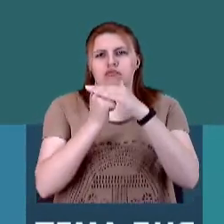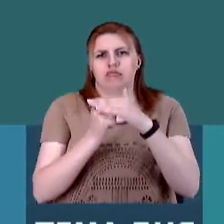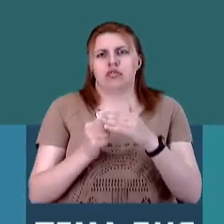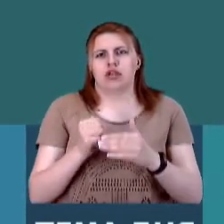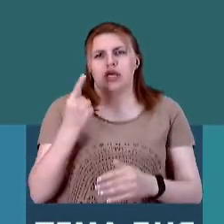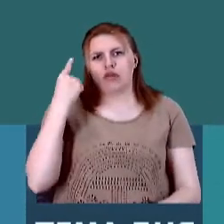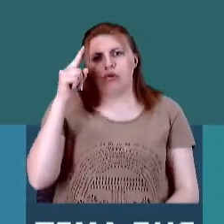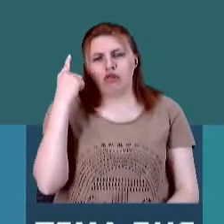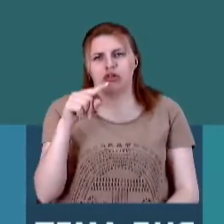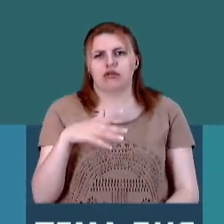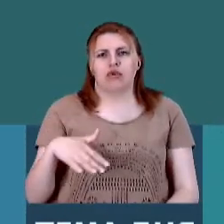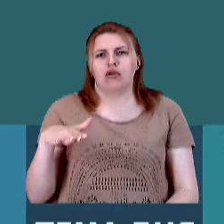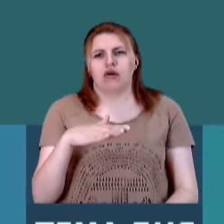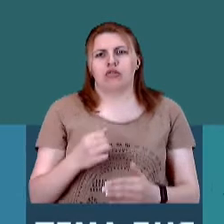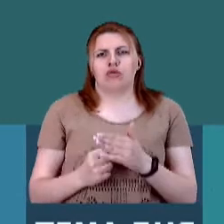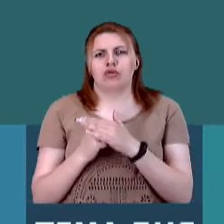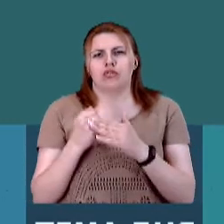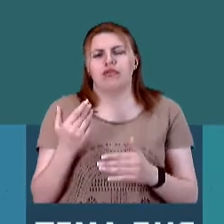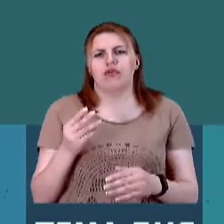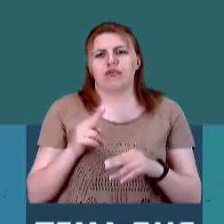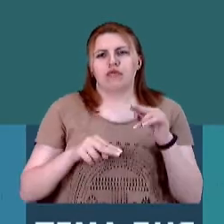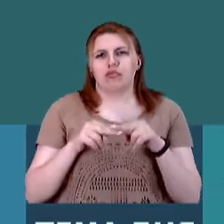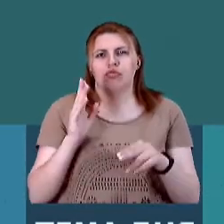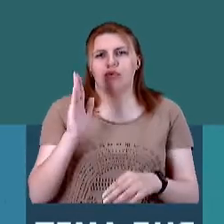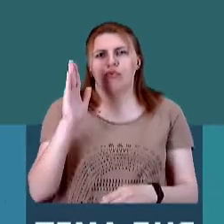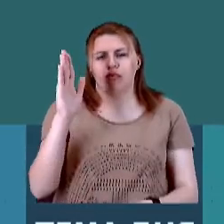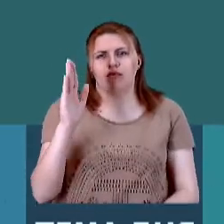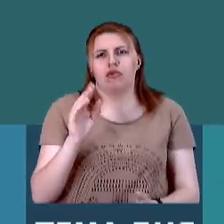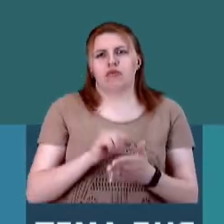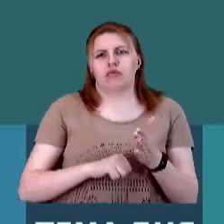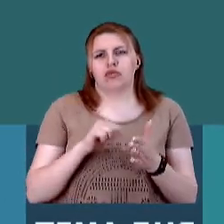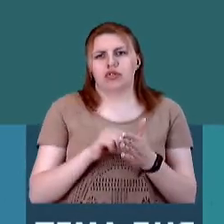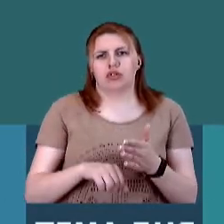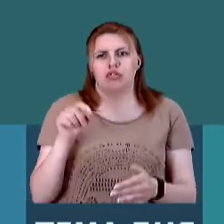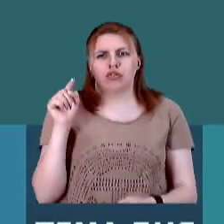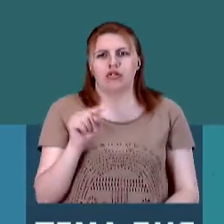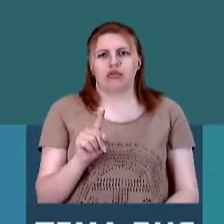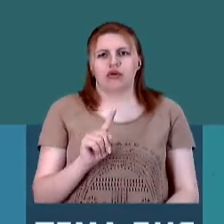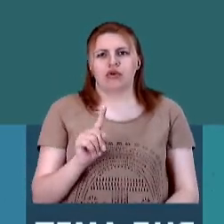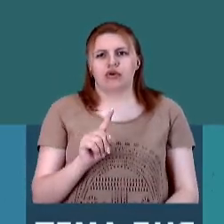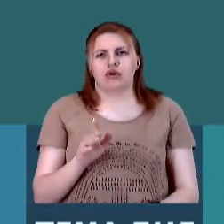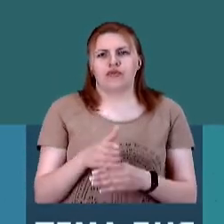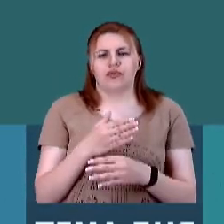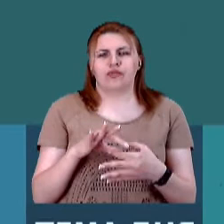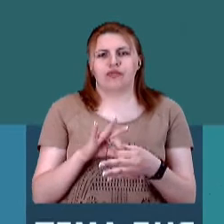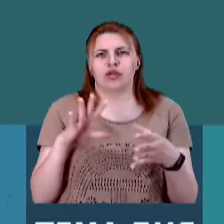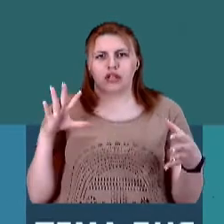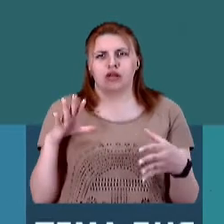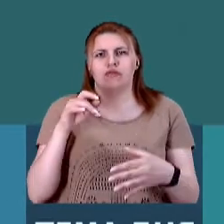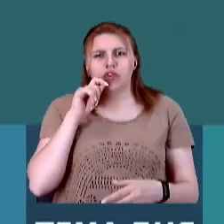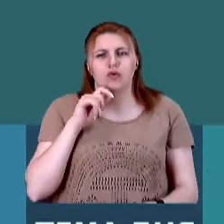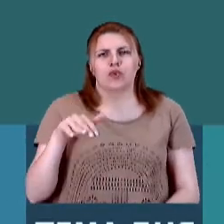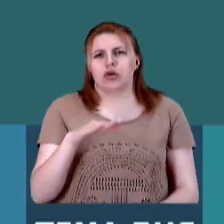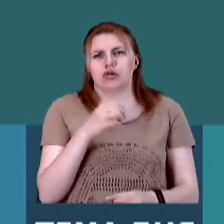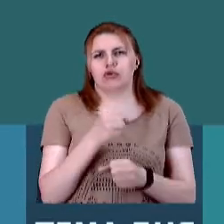ідеологічного майданчика, на основі якого вони вибудовували взагалі причину для того, щоб відділитися від України, для того, щоб